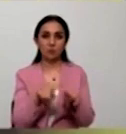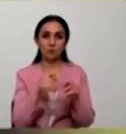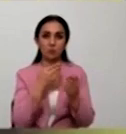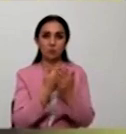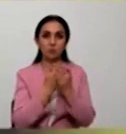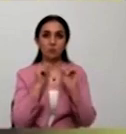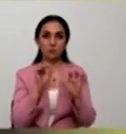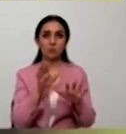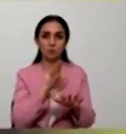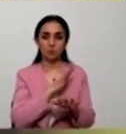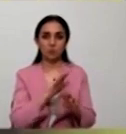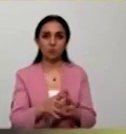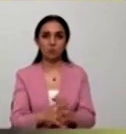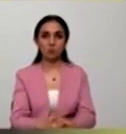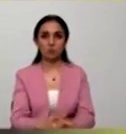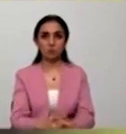misol bo'ladi.